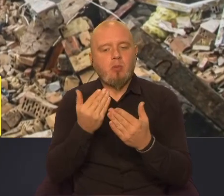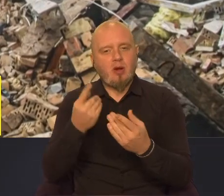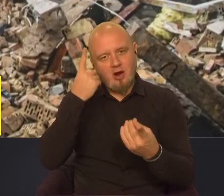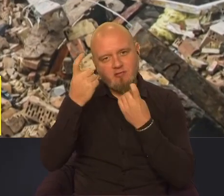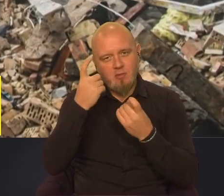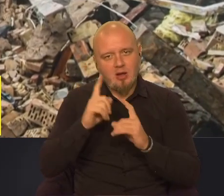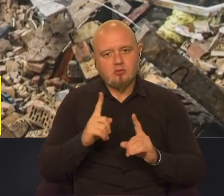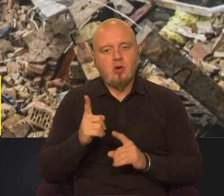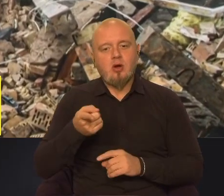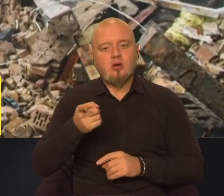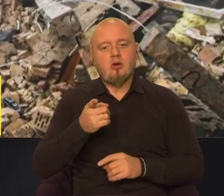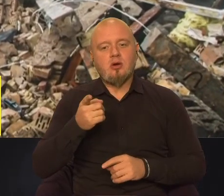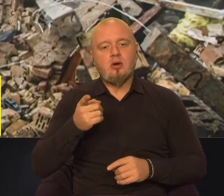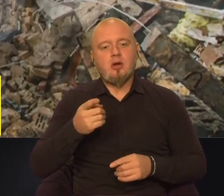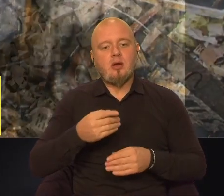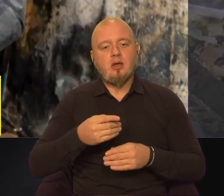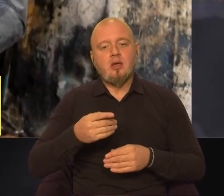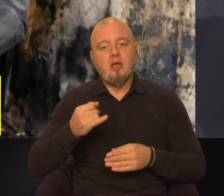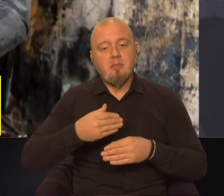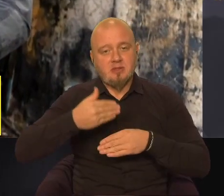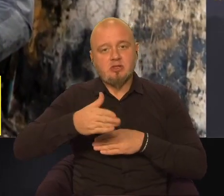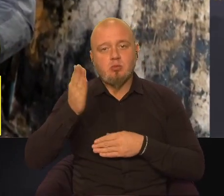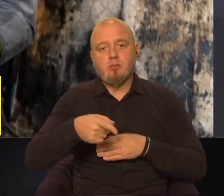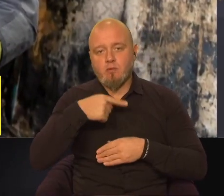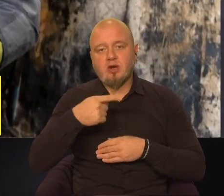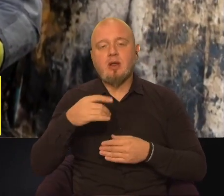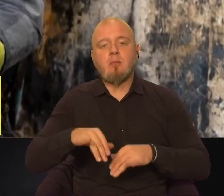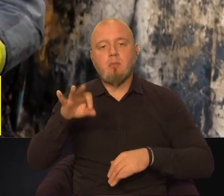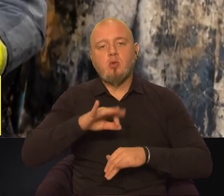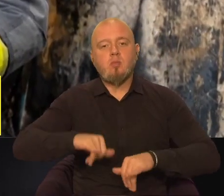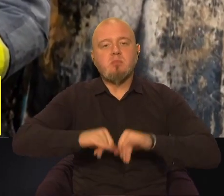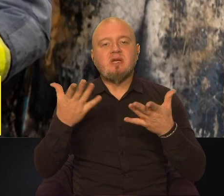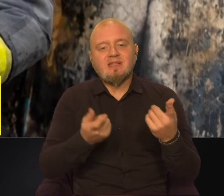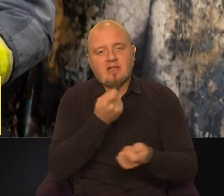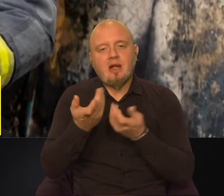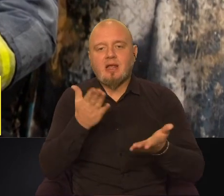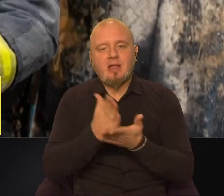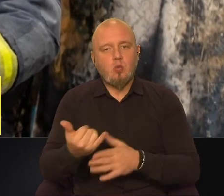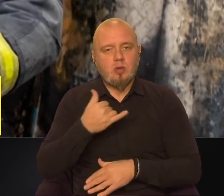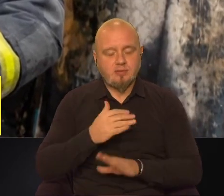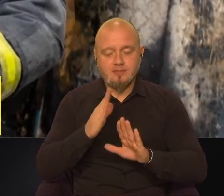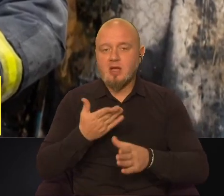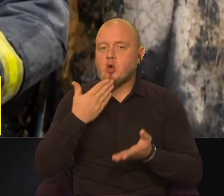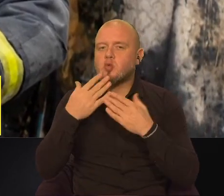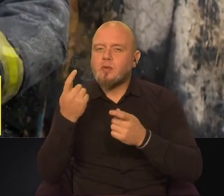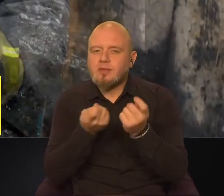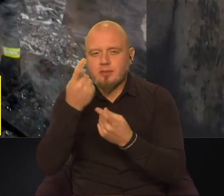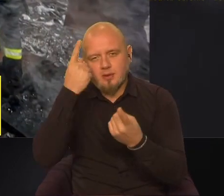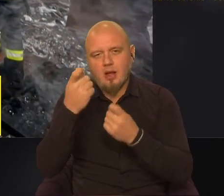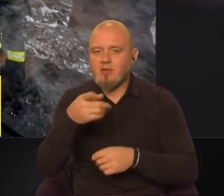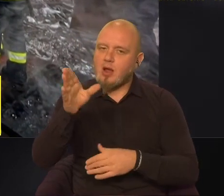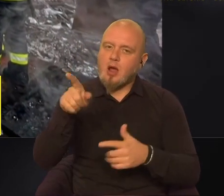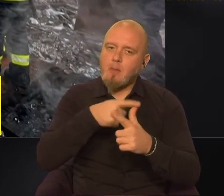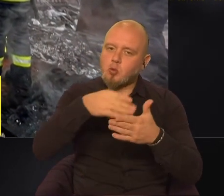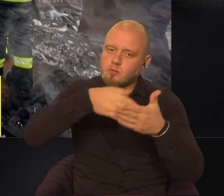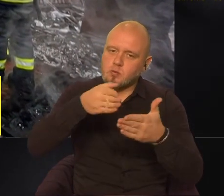будемо говорити про більш якісь деталі, які є у нас. Угу. Тоді щодо деталей. Ви зараз або спростуєте, або підтвердите